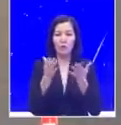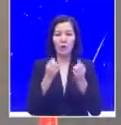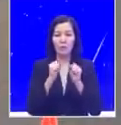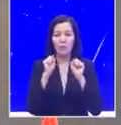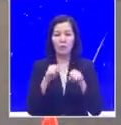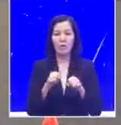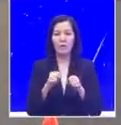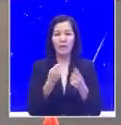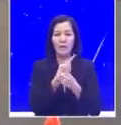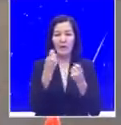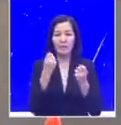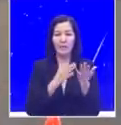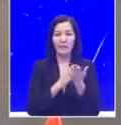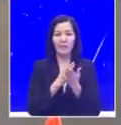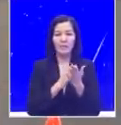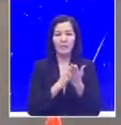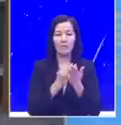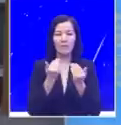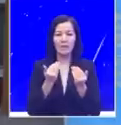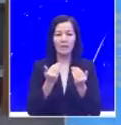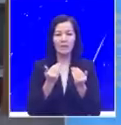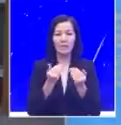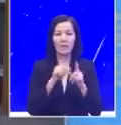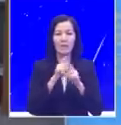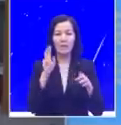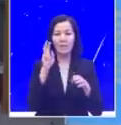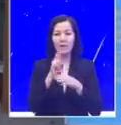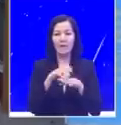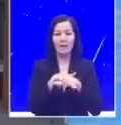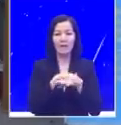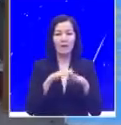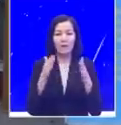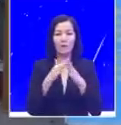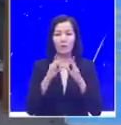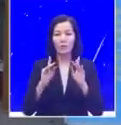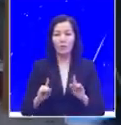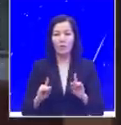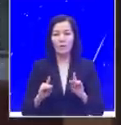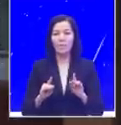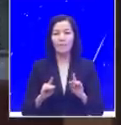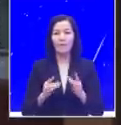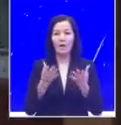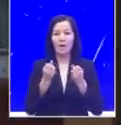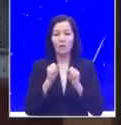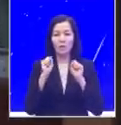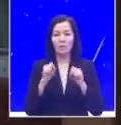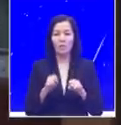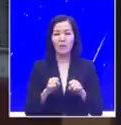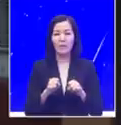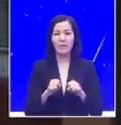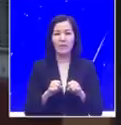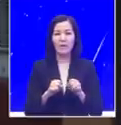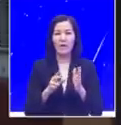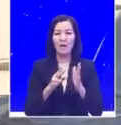Бұл ақпаратпен қазір қызметкерлер бөлісіп жатыр. Мекемеге келген халыққа қазір үйден шықпай-ақ 600-ден аса мемлекеттік қызмет қолжетімді